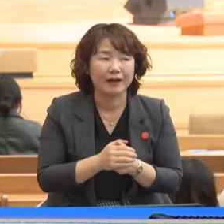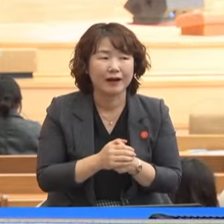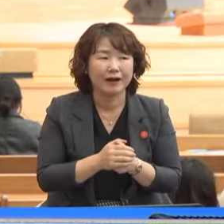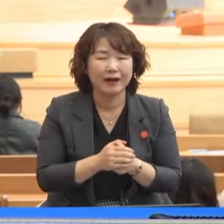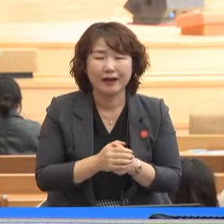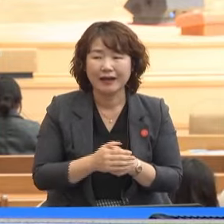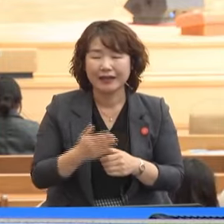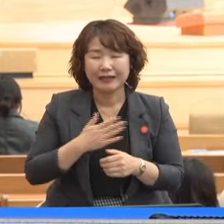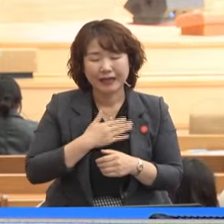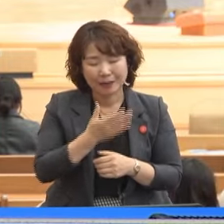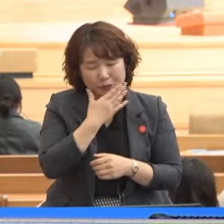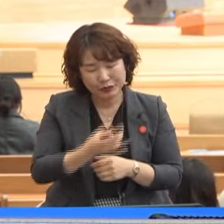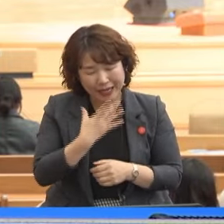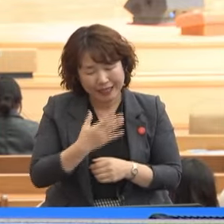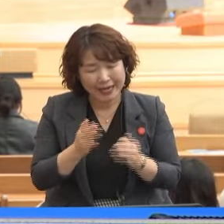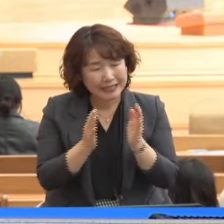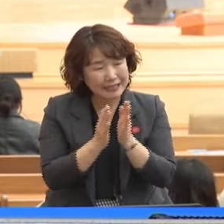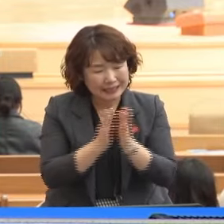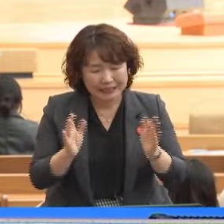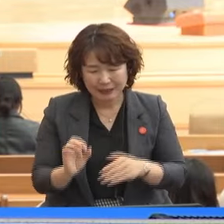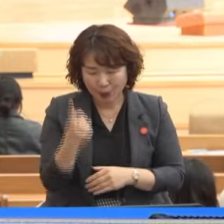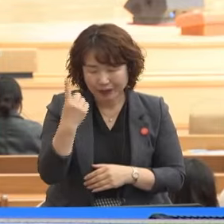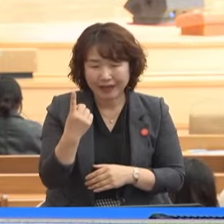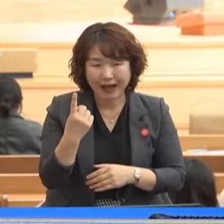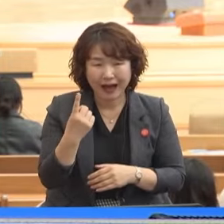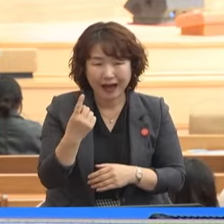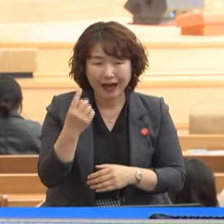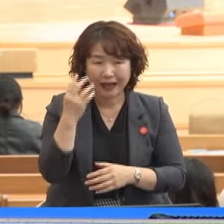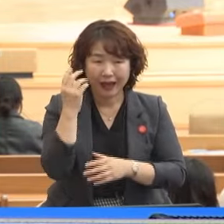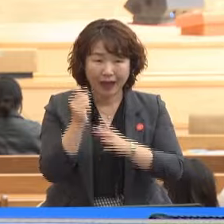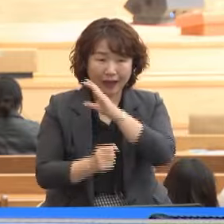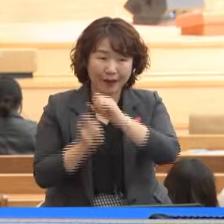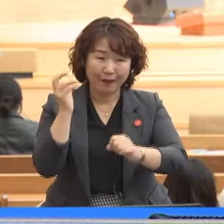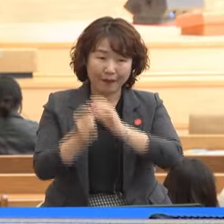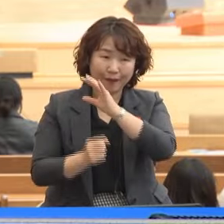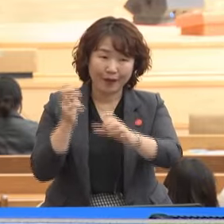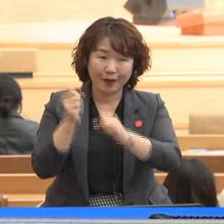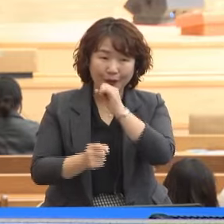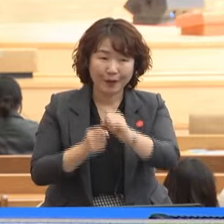불행의 시작이 거슬러 어디로 올라가니까?